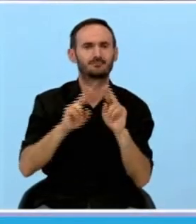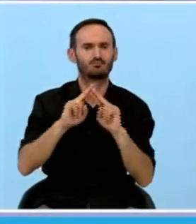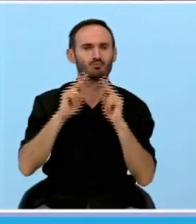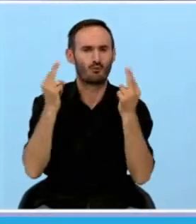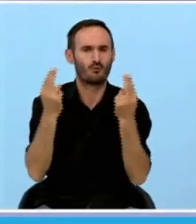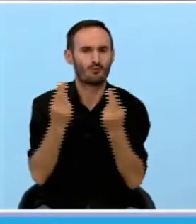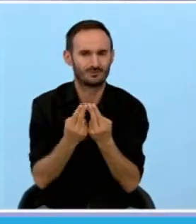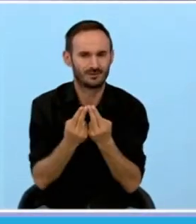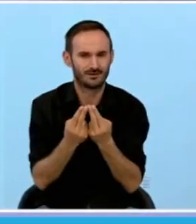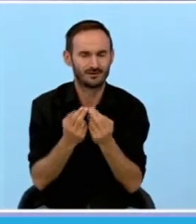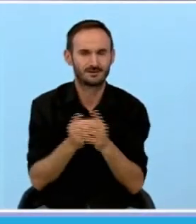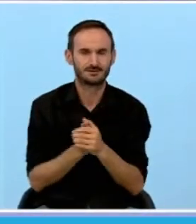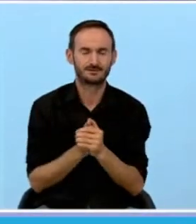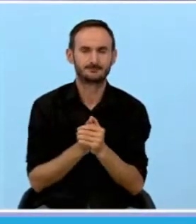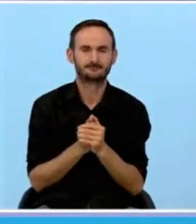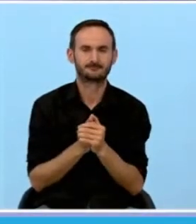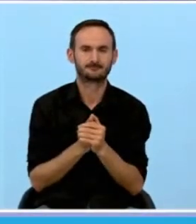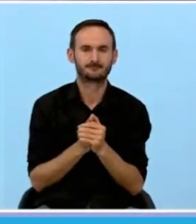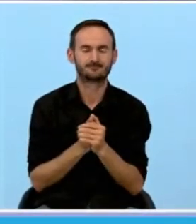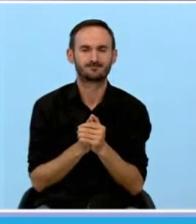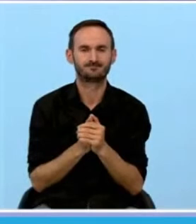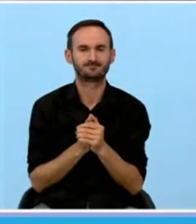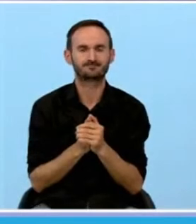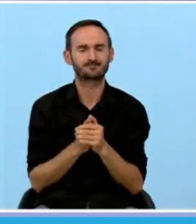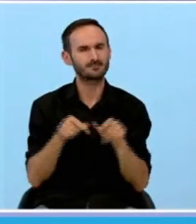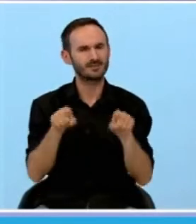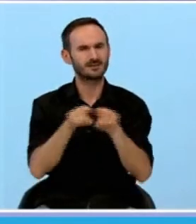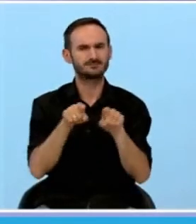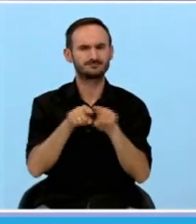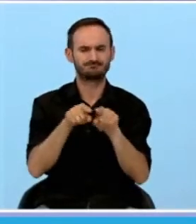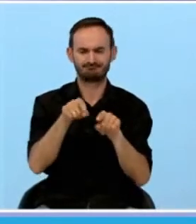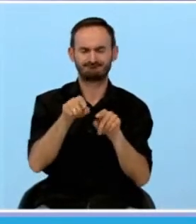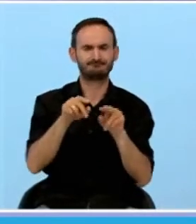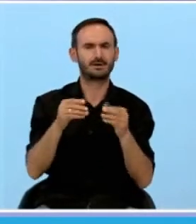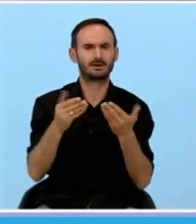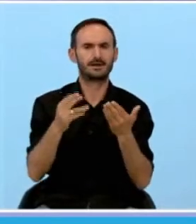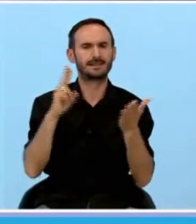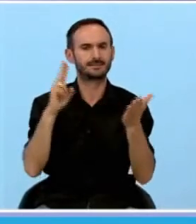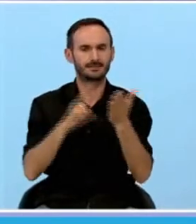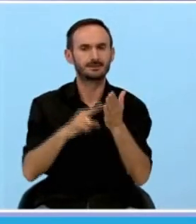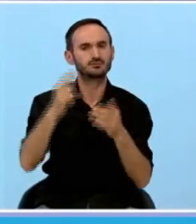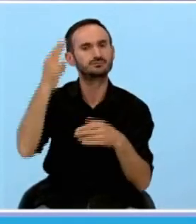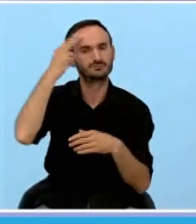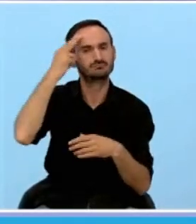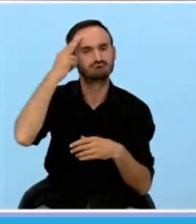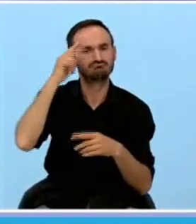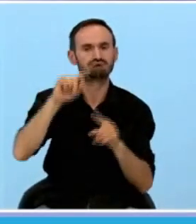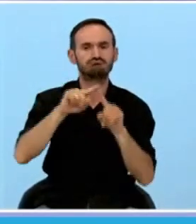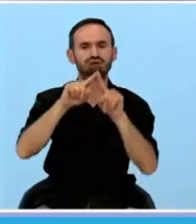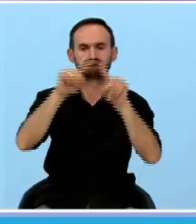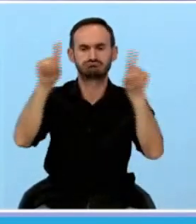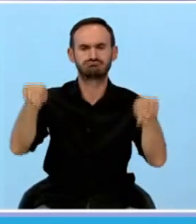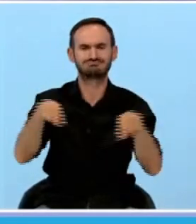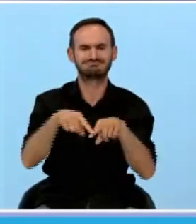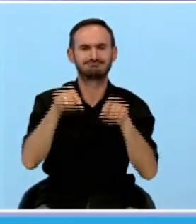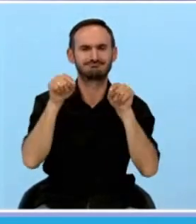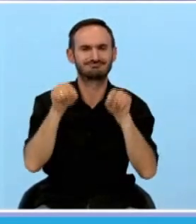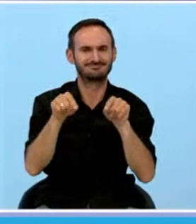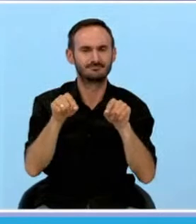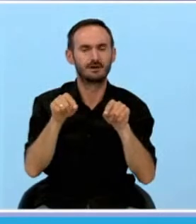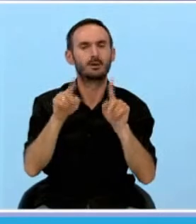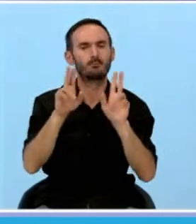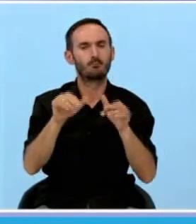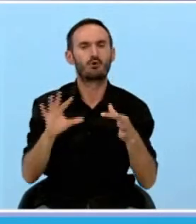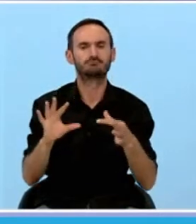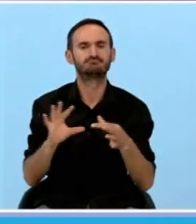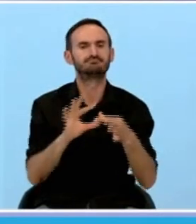deklaratës që e njetë të drejten për trajtim me dignitet dhe njohjen e drejtës për trajtim me dignitet që nga lindja, që